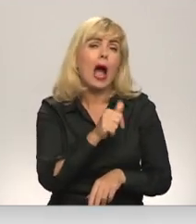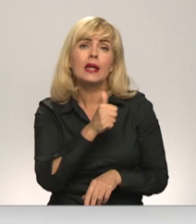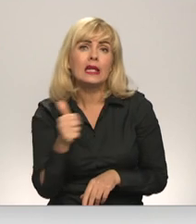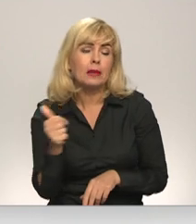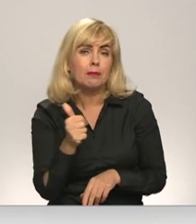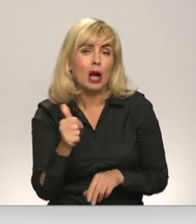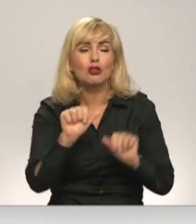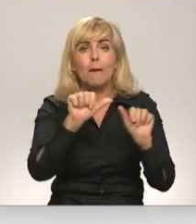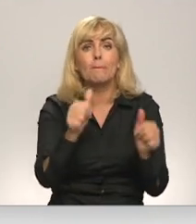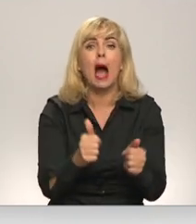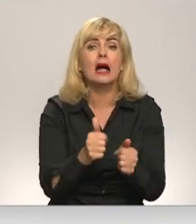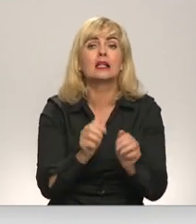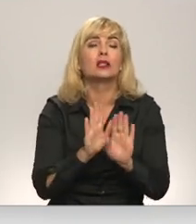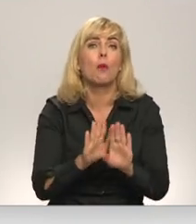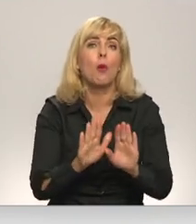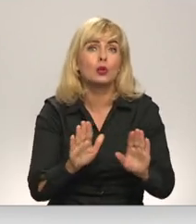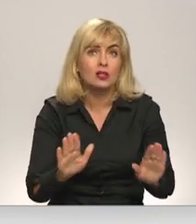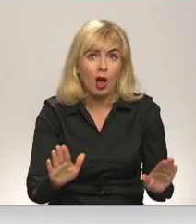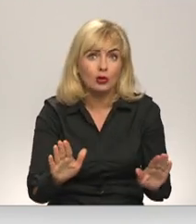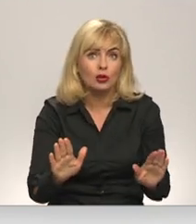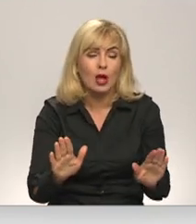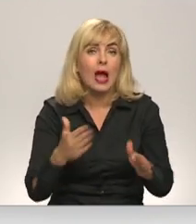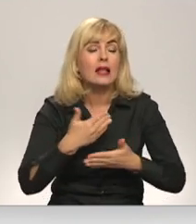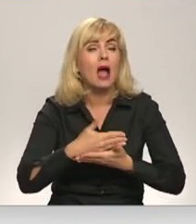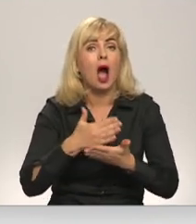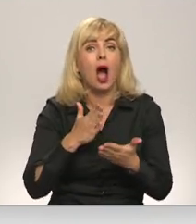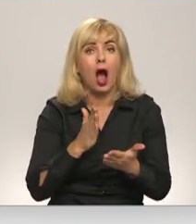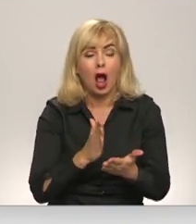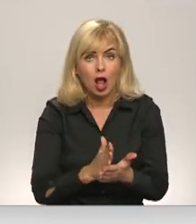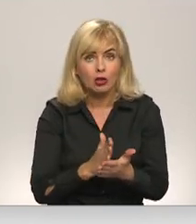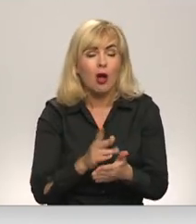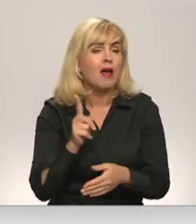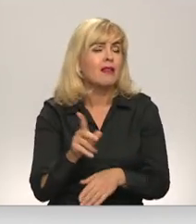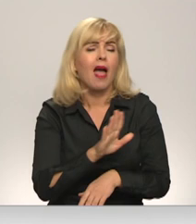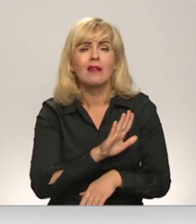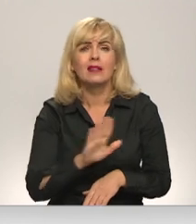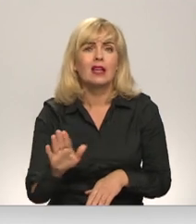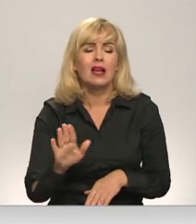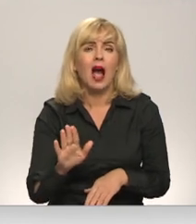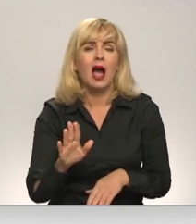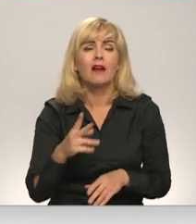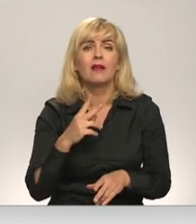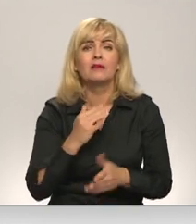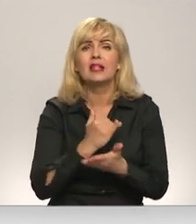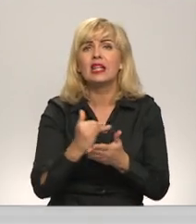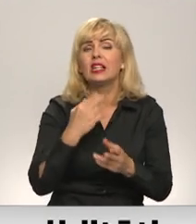ir īpaši mākslas muzejos, kur lielākā daļa ir ne tikai tīri vizuāli